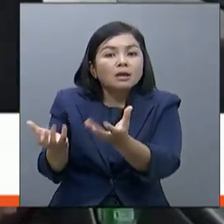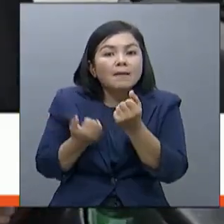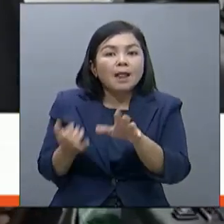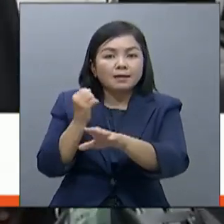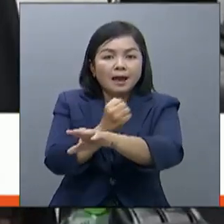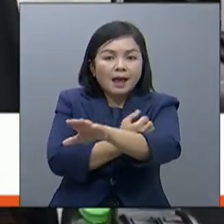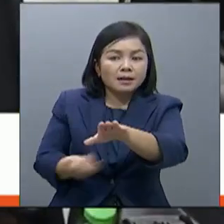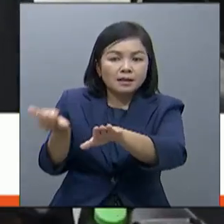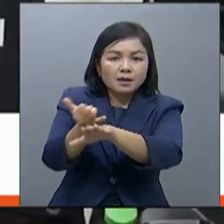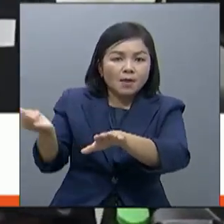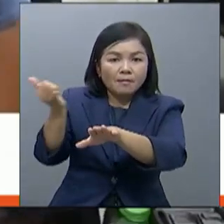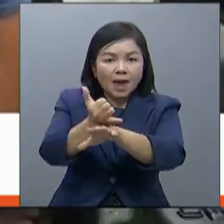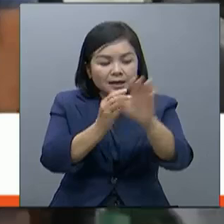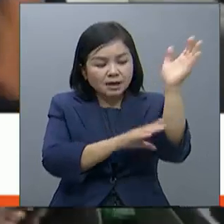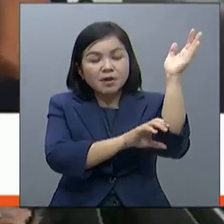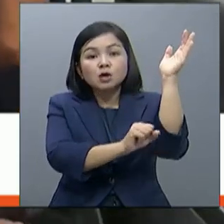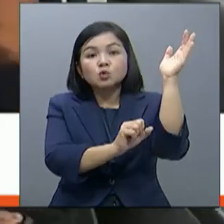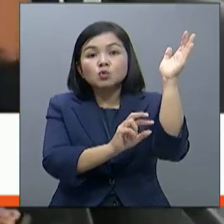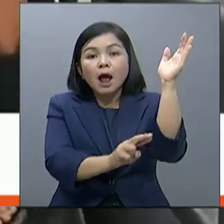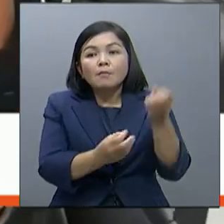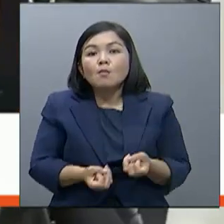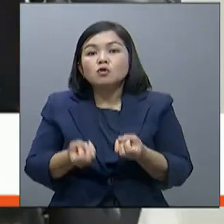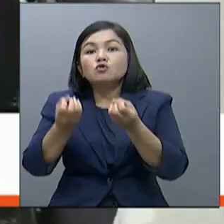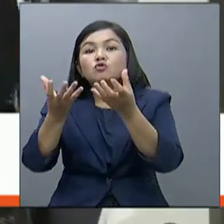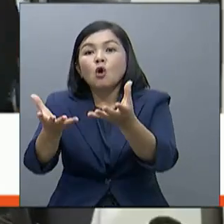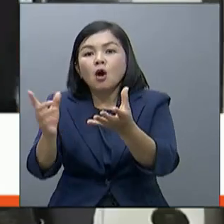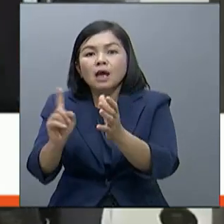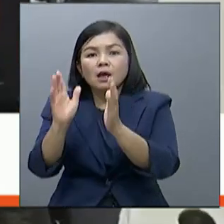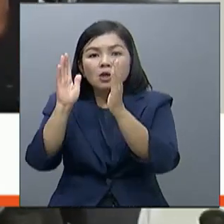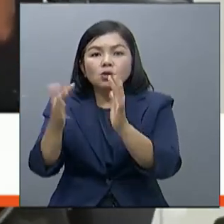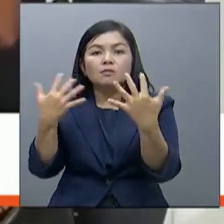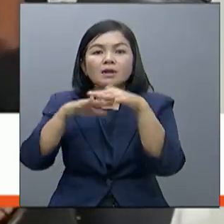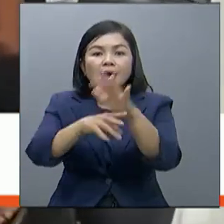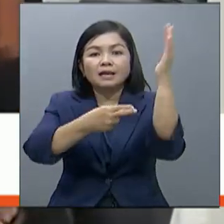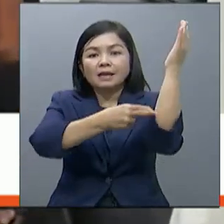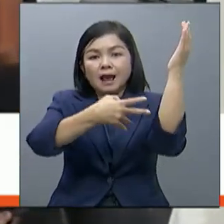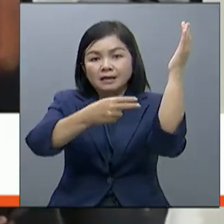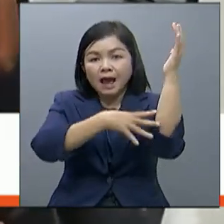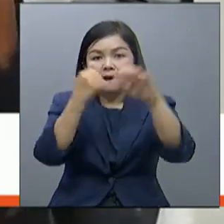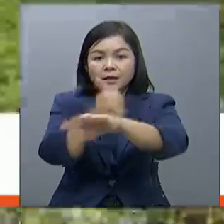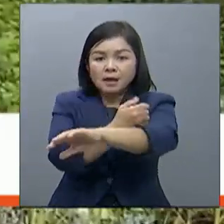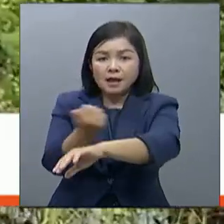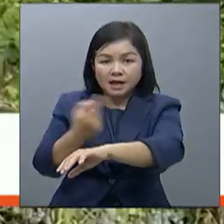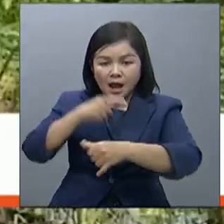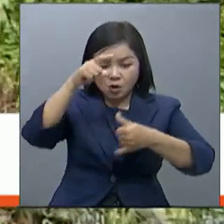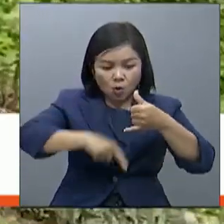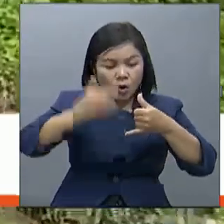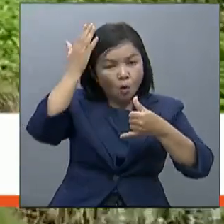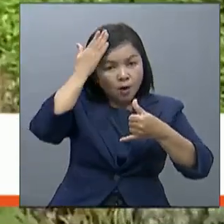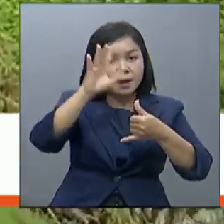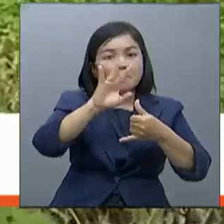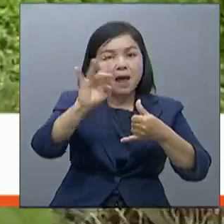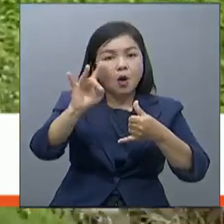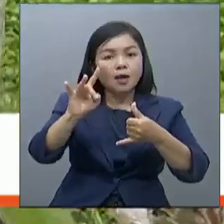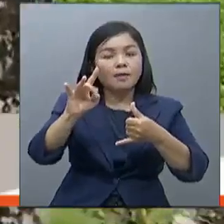งงานมาจากสุราษฎร์ธานีจะเอามาส่งต่อให้กับนายหน้าที่หาดใหญ่ได้ค่าจ้างหัวละ800บาท